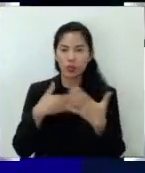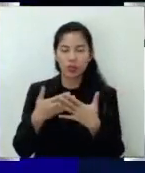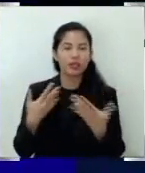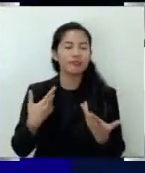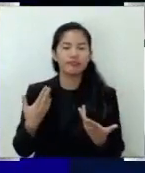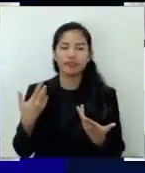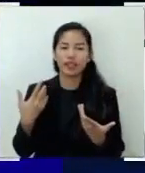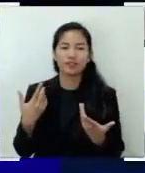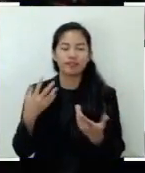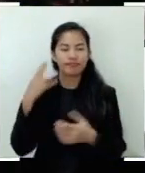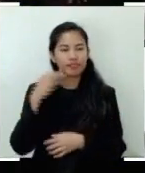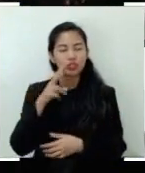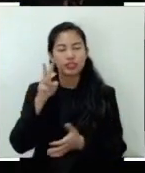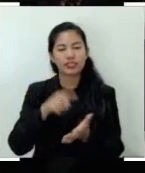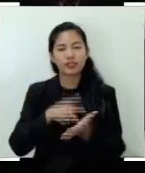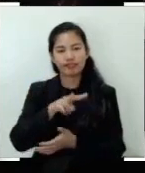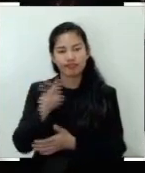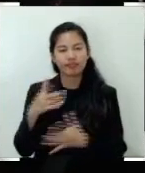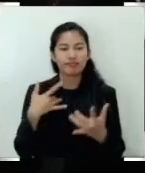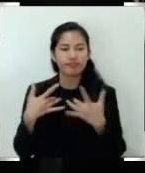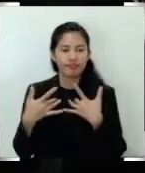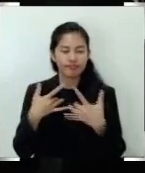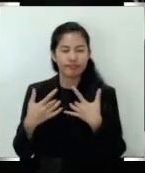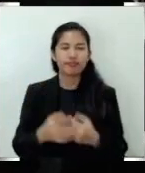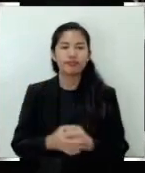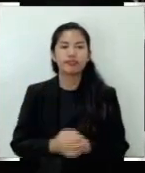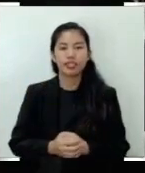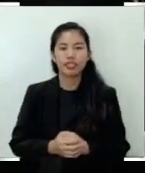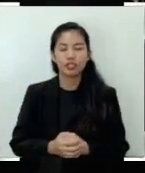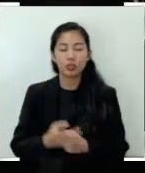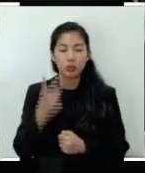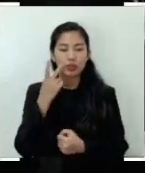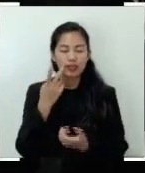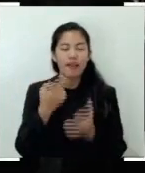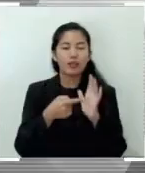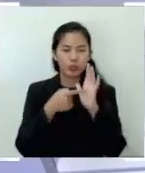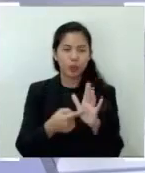2022 at excited na raw siyang makita ito ng kanyang fans.